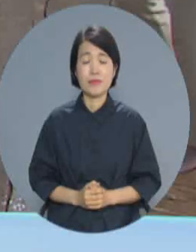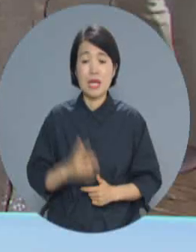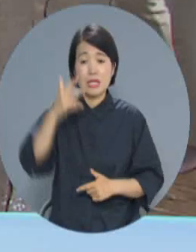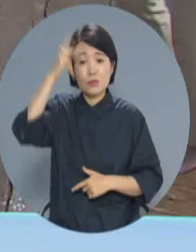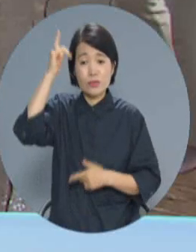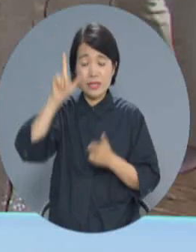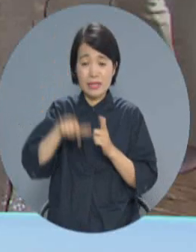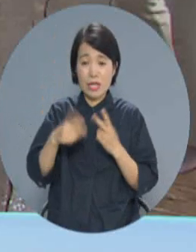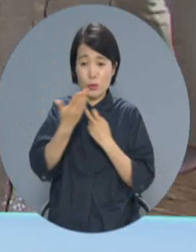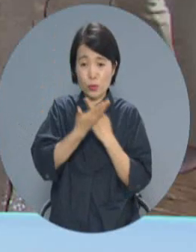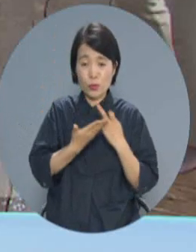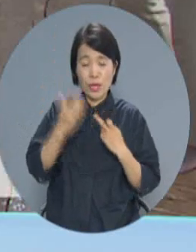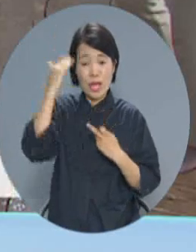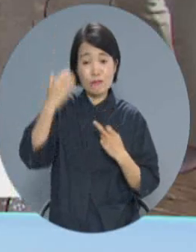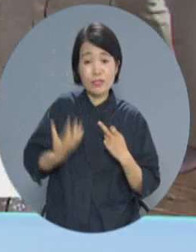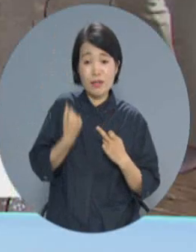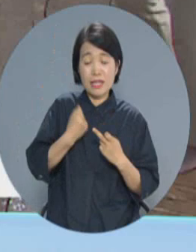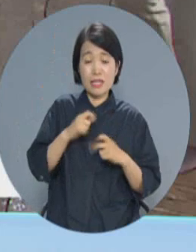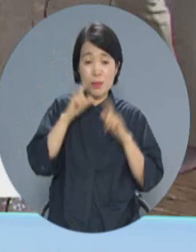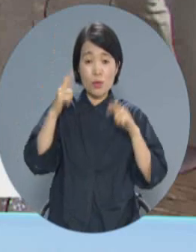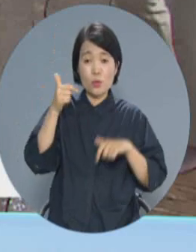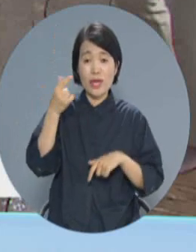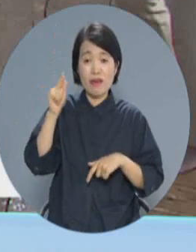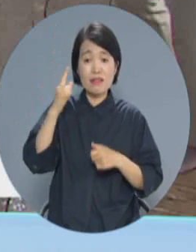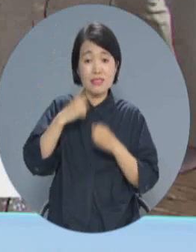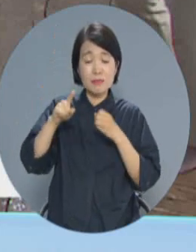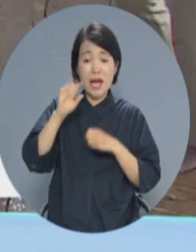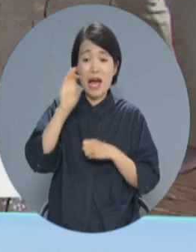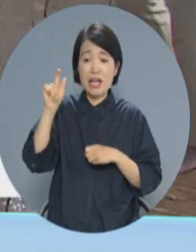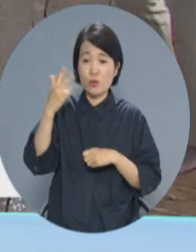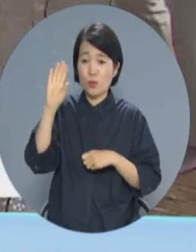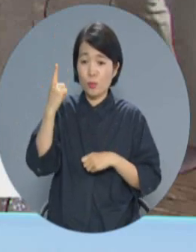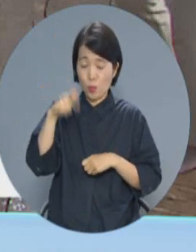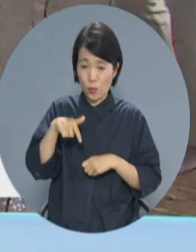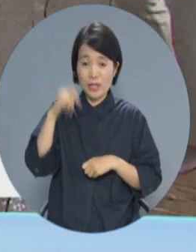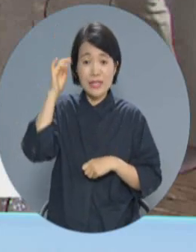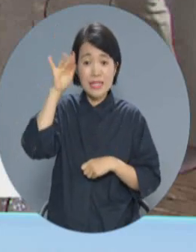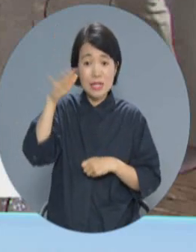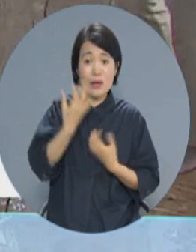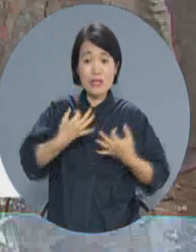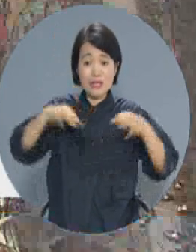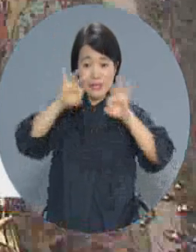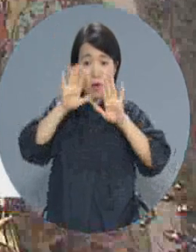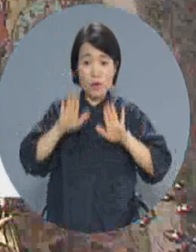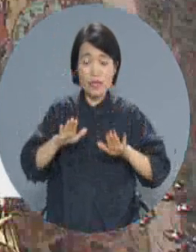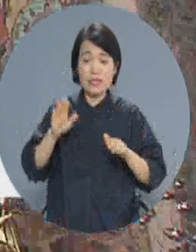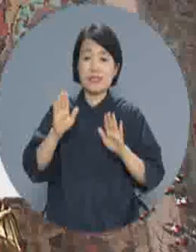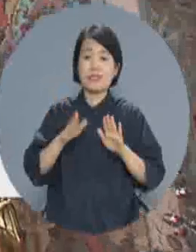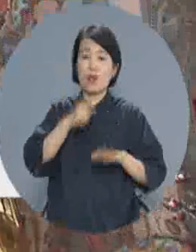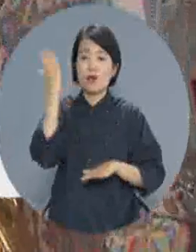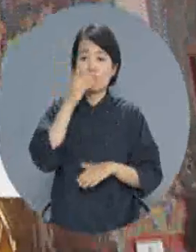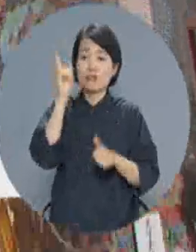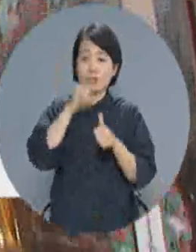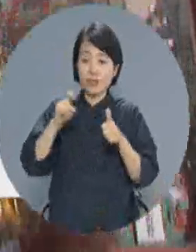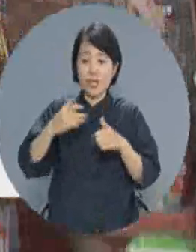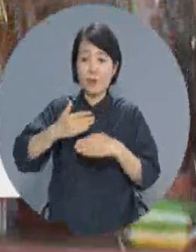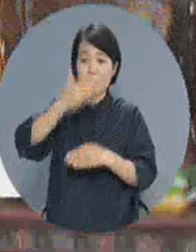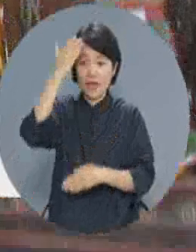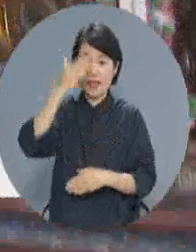조선시대에 독도를 우리 땅이라 주장했던 뇌현 스님과 안용복 장군을 기리기 위한 제사가 오늘 여수 흥국사에서